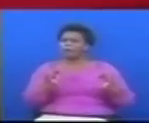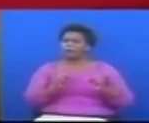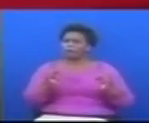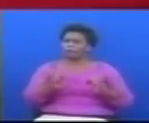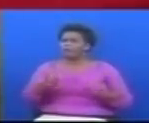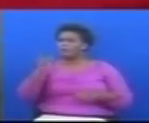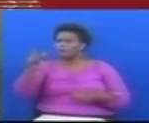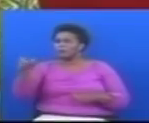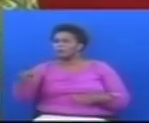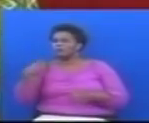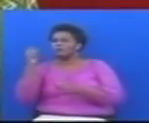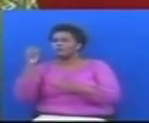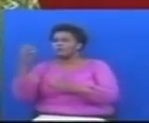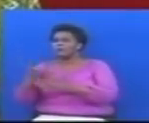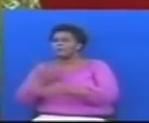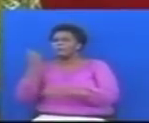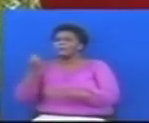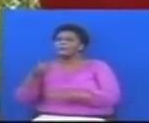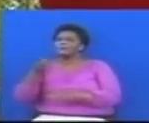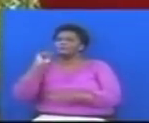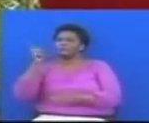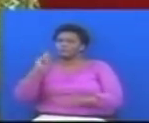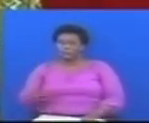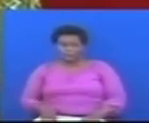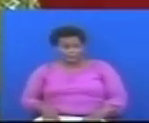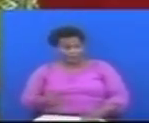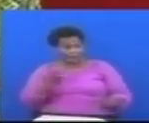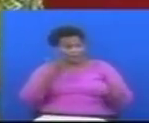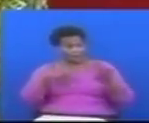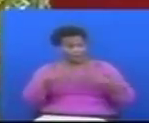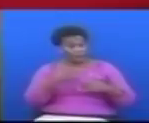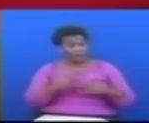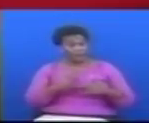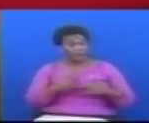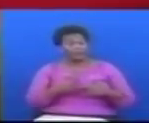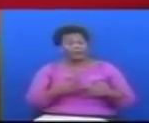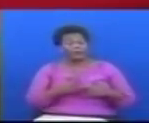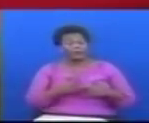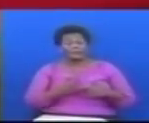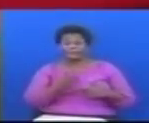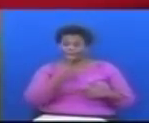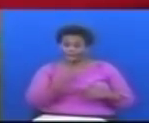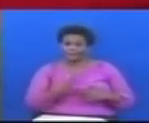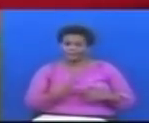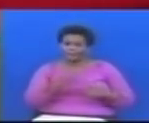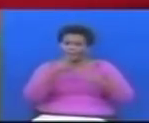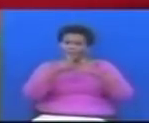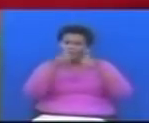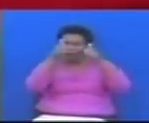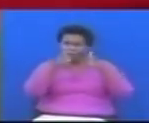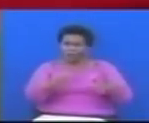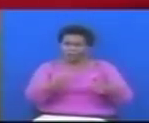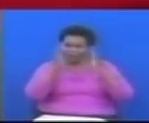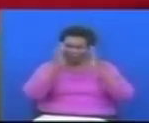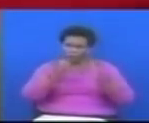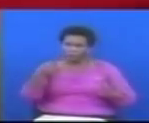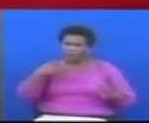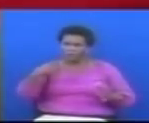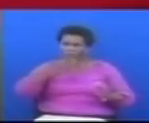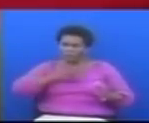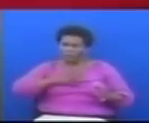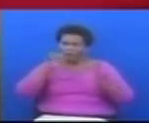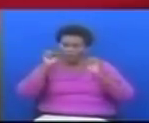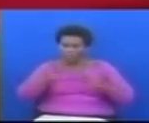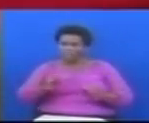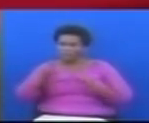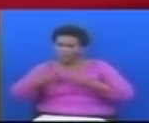kwamba mkandarasi hana muda mrefu. Kwa hiyo nitoe maelekezo kwamba agizo la mheshimiwa waziri litekelezwe kwa hii kata ya Rusesa,